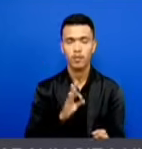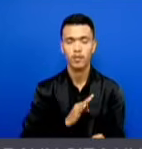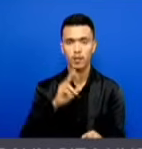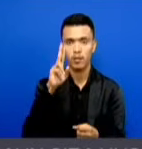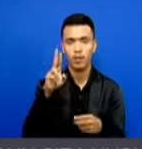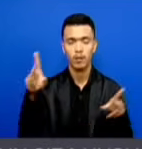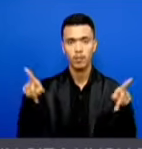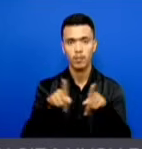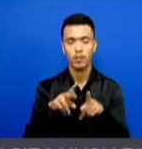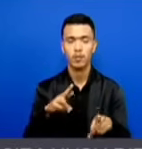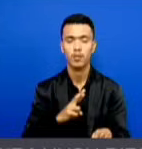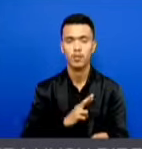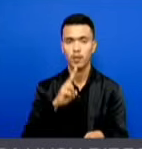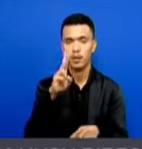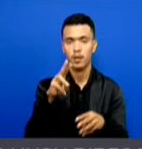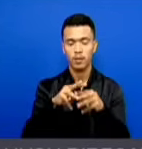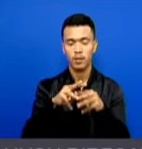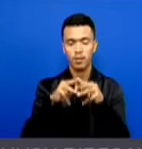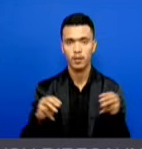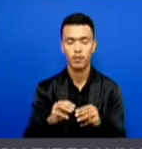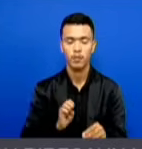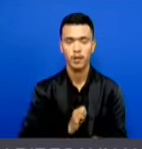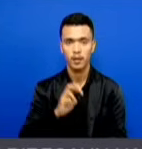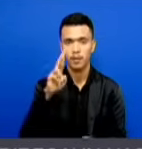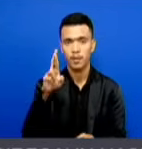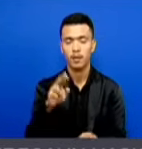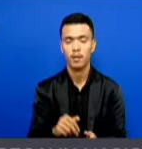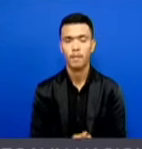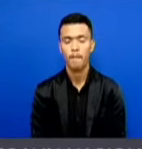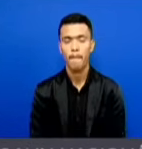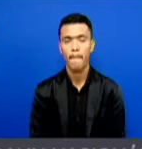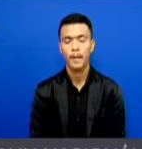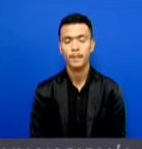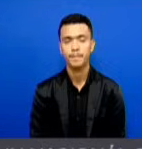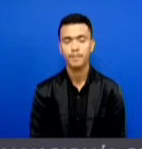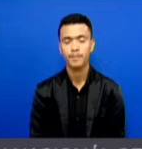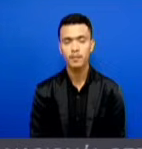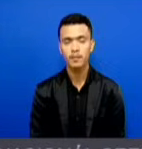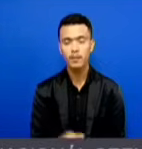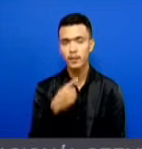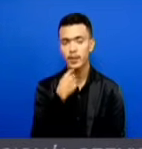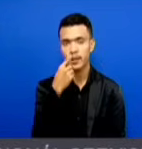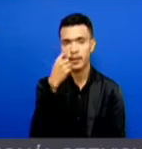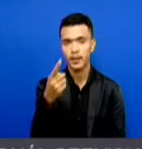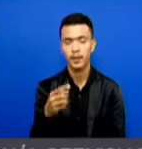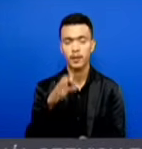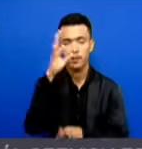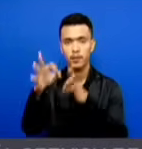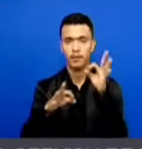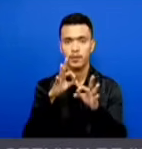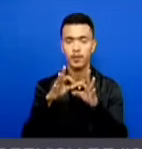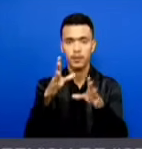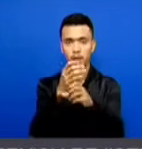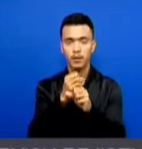posto administrativo railaku munisipiu Ermera. Leonisia Trindade manifesta katak confiansa